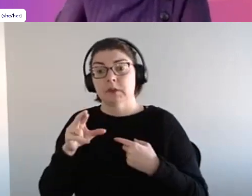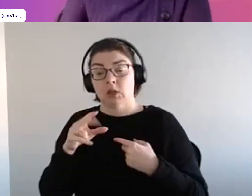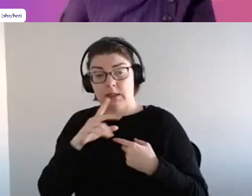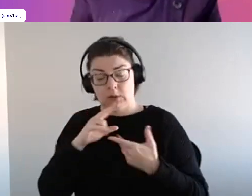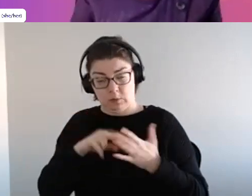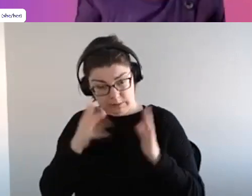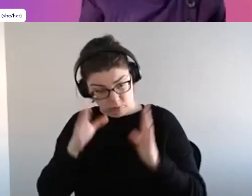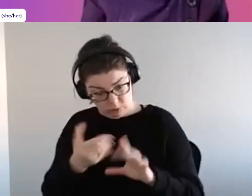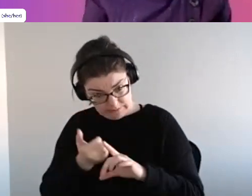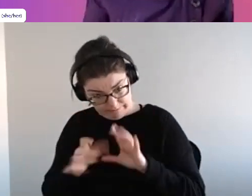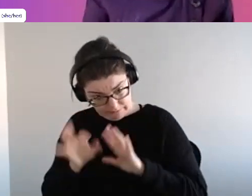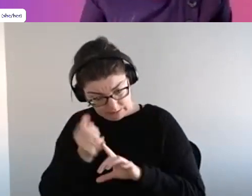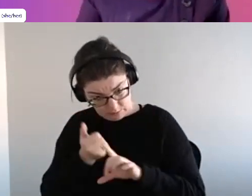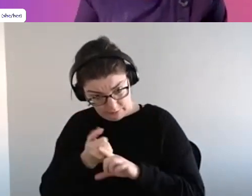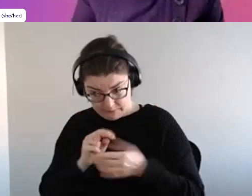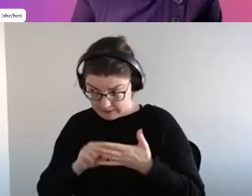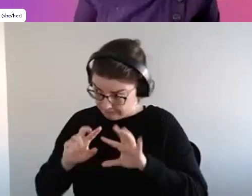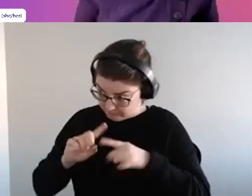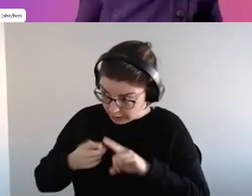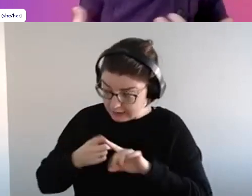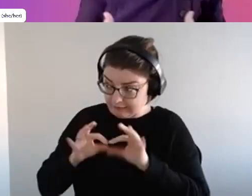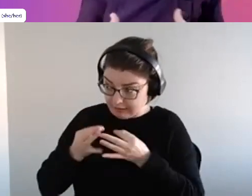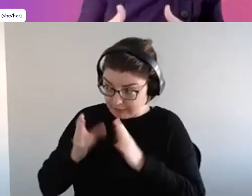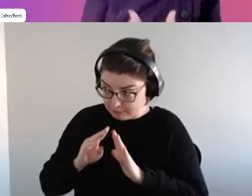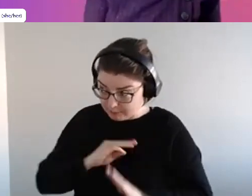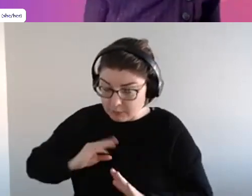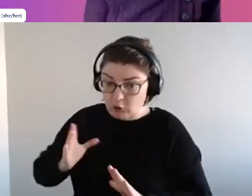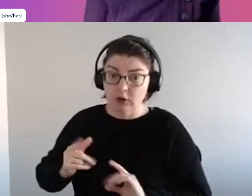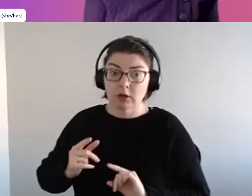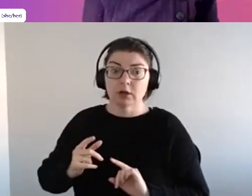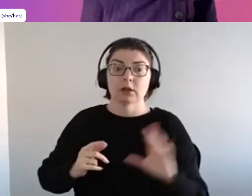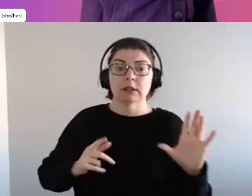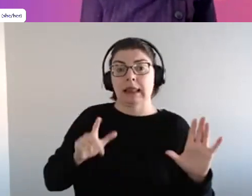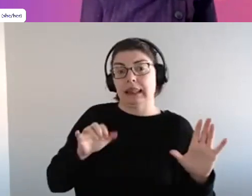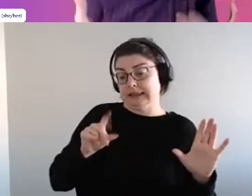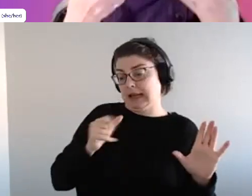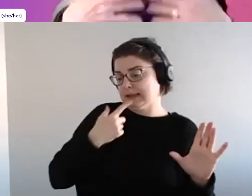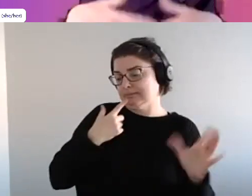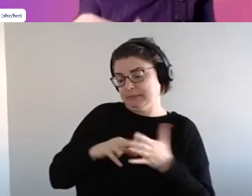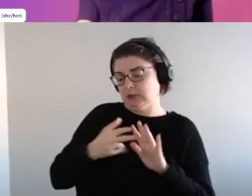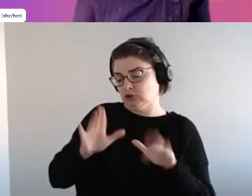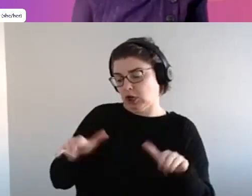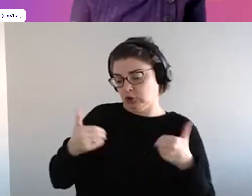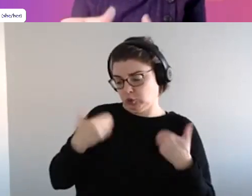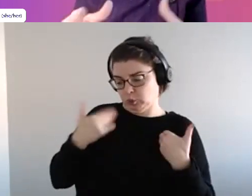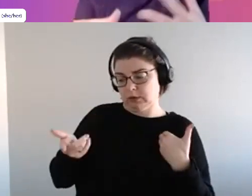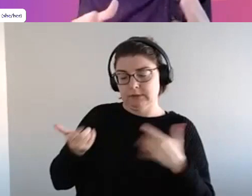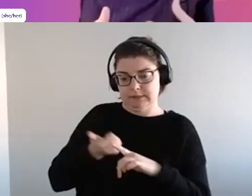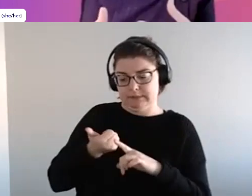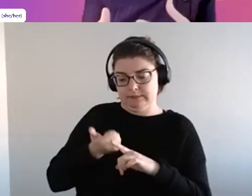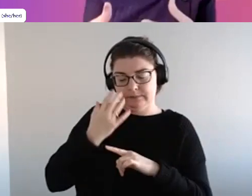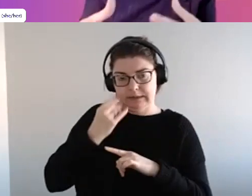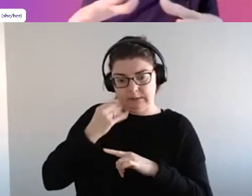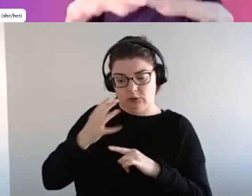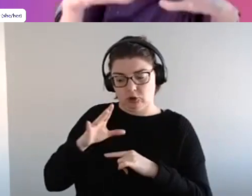et bien on parle d'une personne de membres de la famille ou d'un ami non on parle d'un enfant ou d'un jeune qui